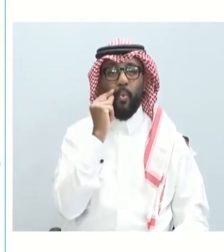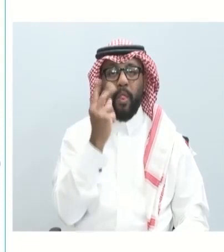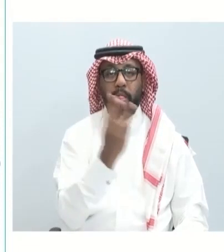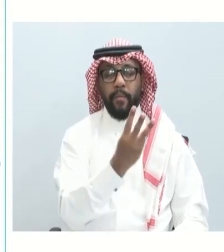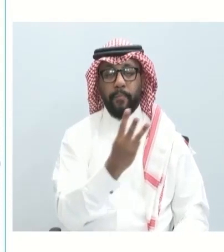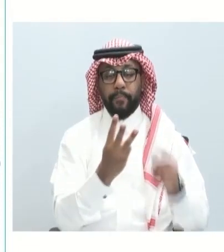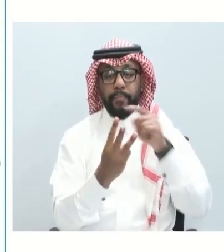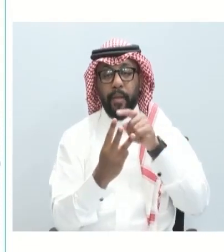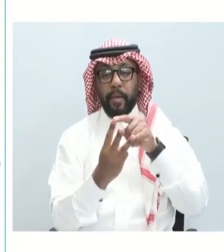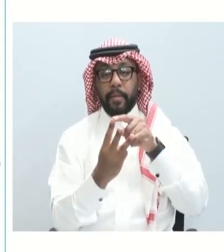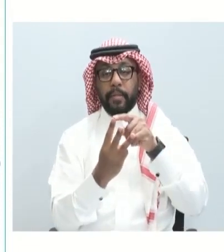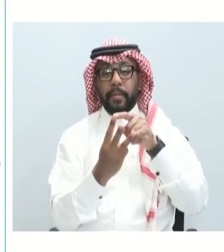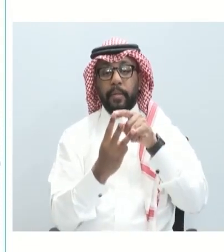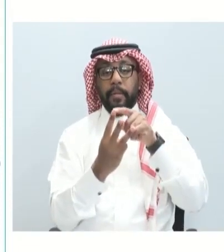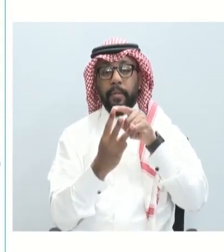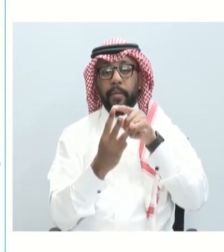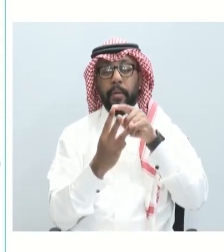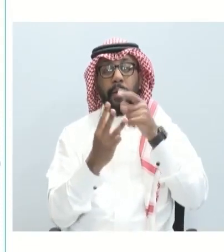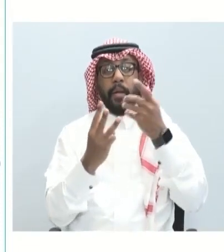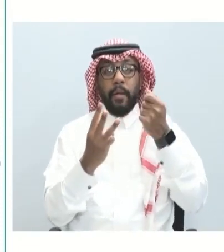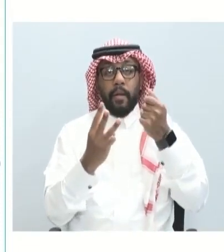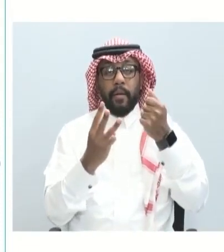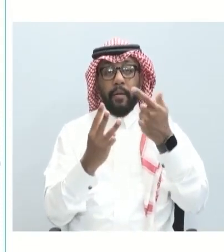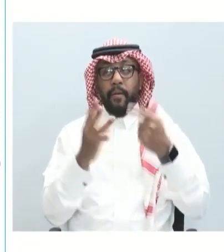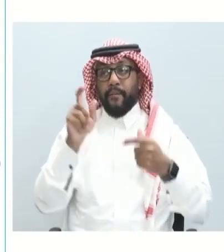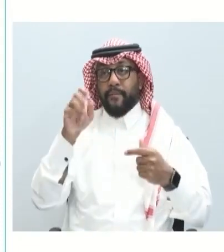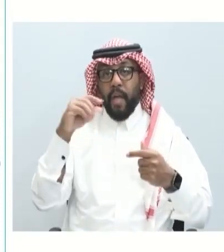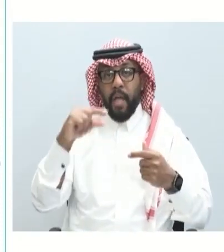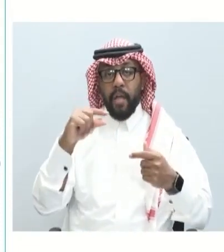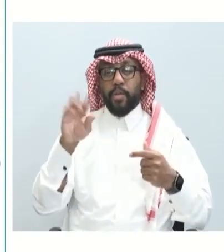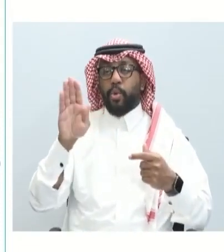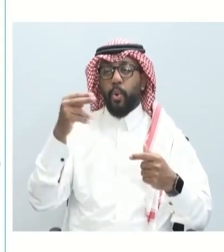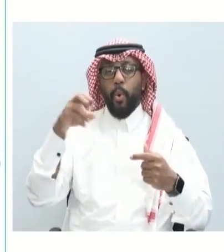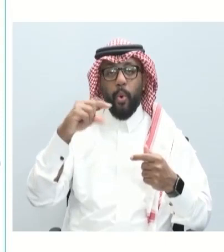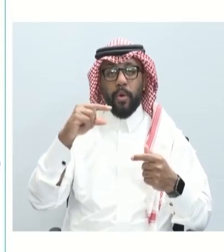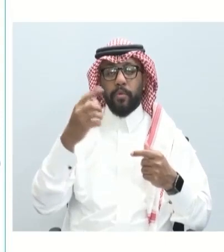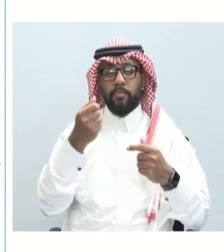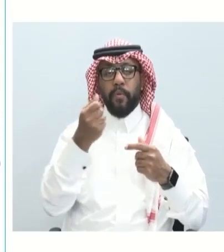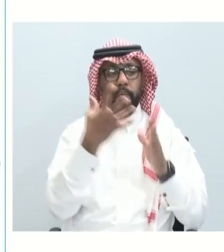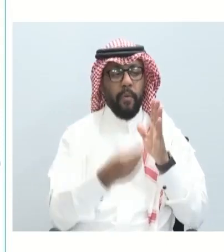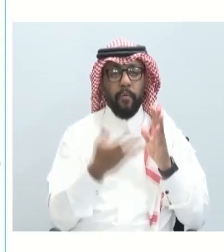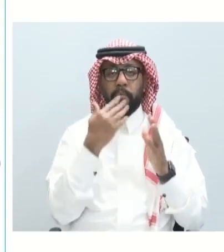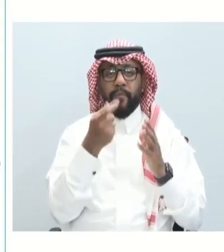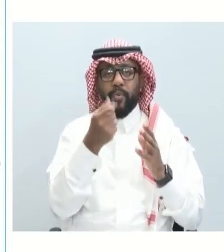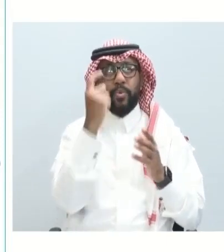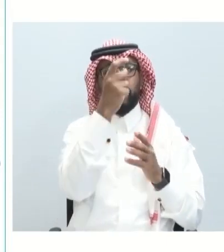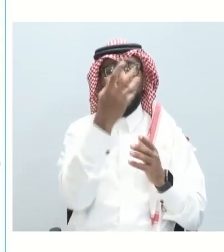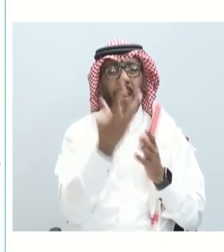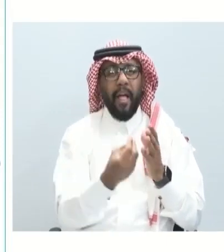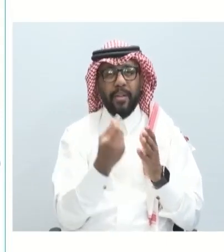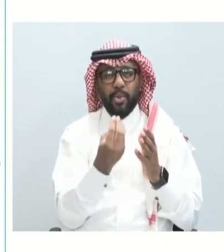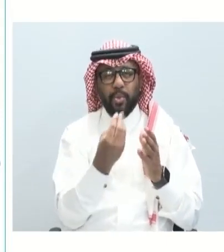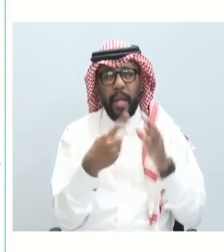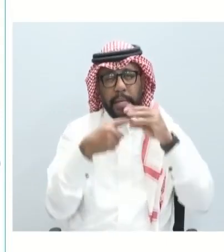ويتقاضى عقل راتب بينهم اما منصور اذا قاض وهو متزوج من اخت فهد يتقاضى راتبا